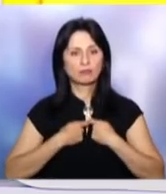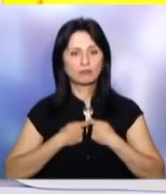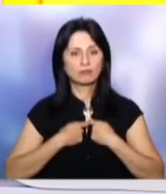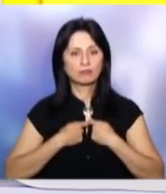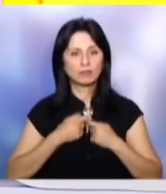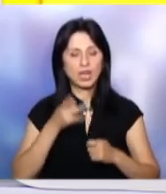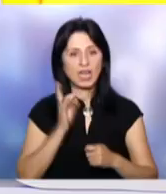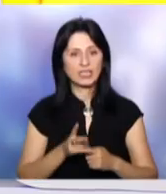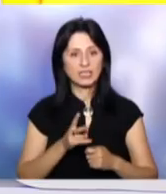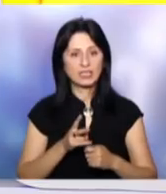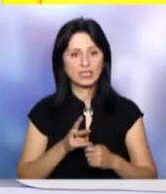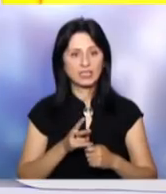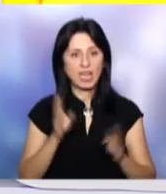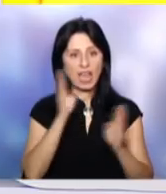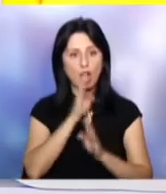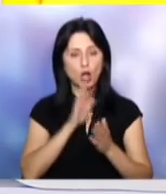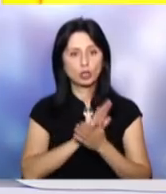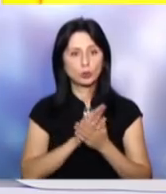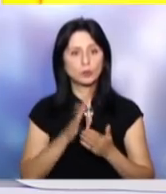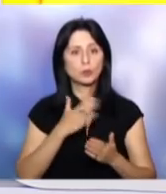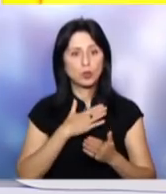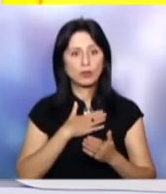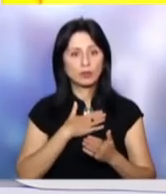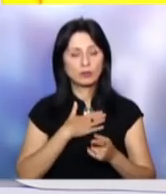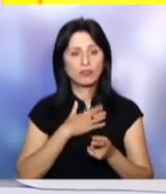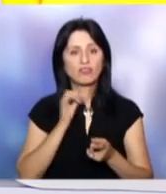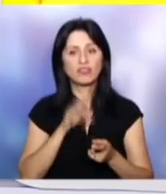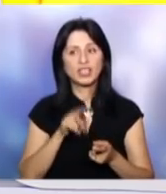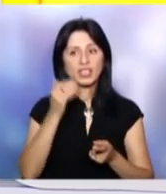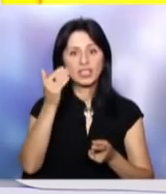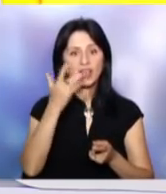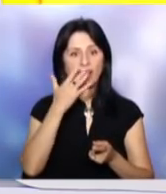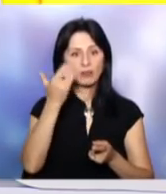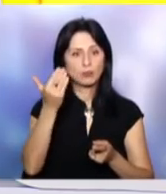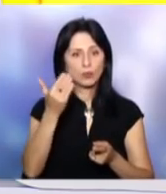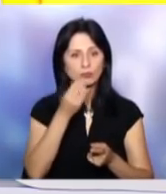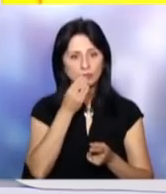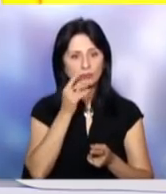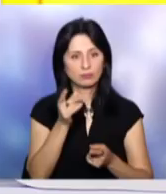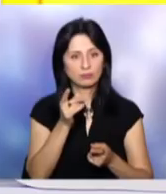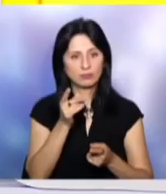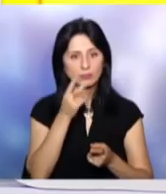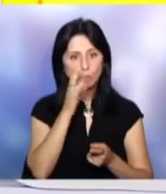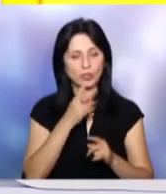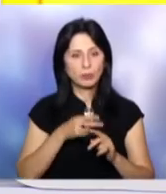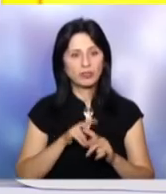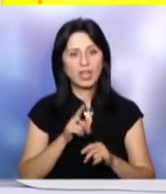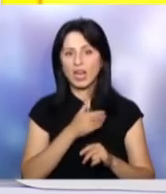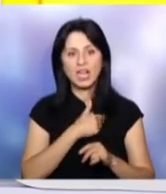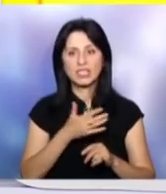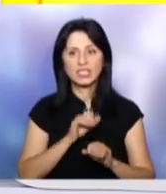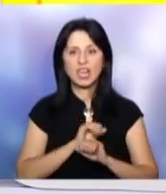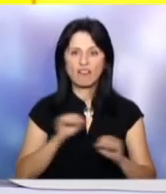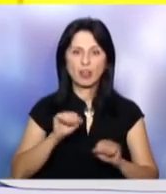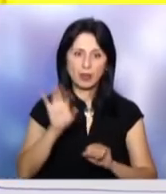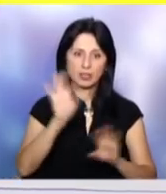მიმართ რისკები, თუ ის არის ეკოლოგიურად სუფთად მოყვანილი, ნაკლებია, ვიდრე ეგზოტიკური პროდუქტების მიმართ, მიუხედავად იმისა, რაც არ უნდა